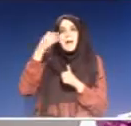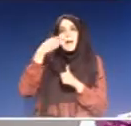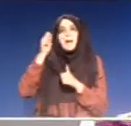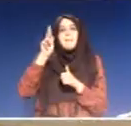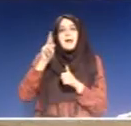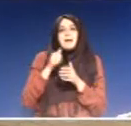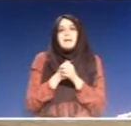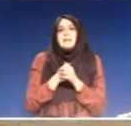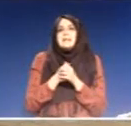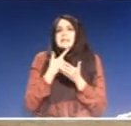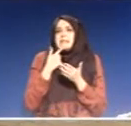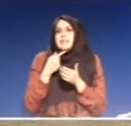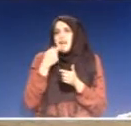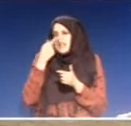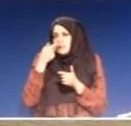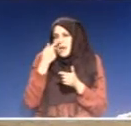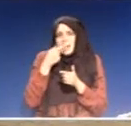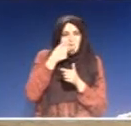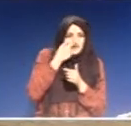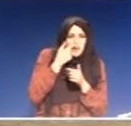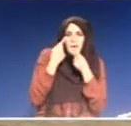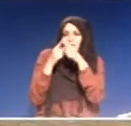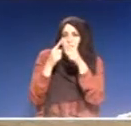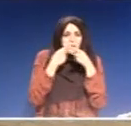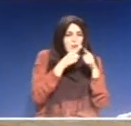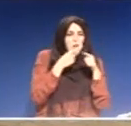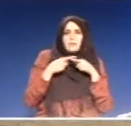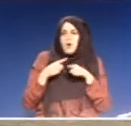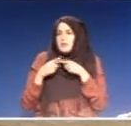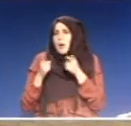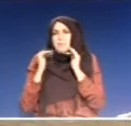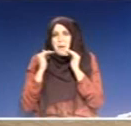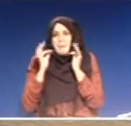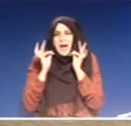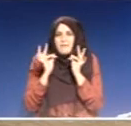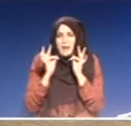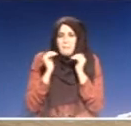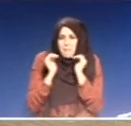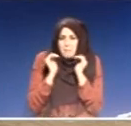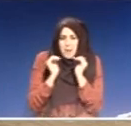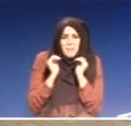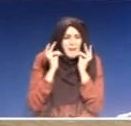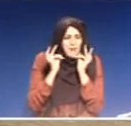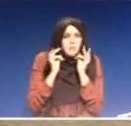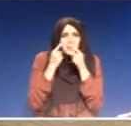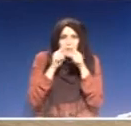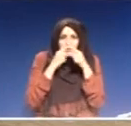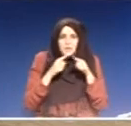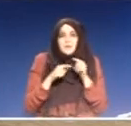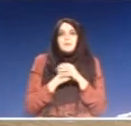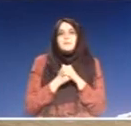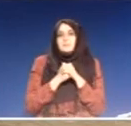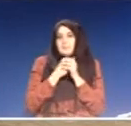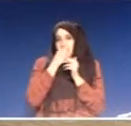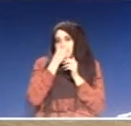الخبرة الأولى والثانية والثالثة، دكتور هل يمكن طعن في هذه الخبرة يعني؟ نعم. طيب. نعم. تفضل. نعم. القانون جميل في هذه